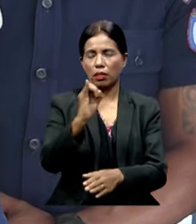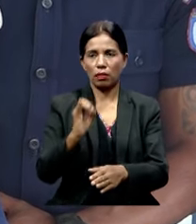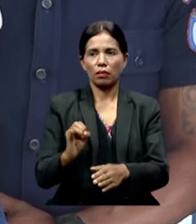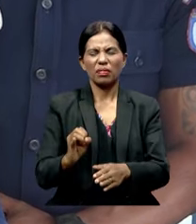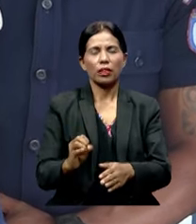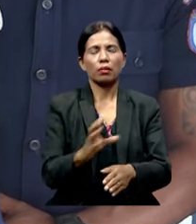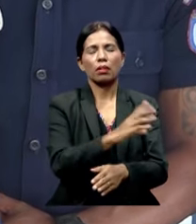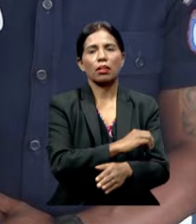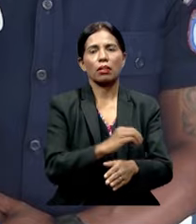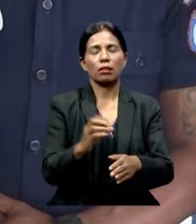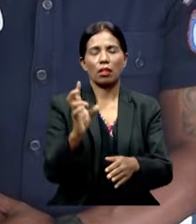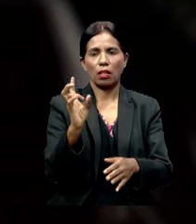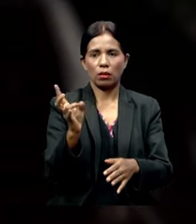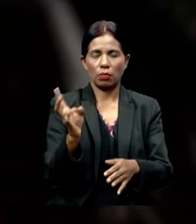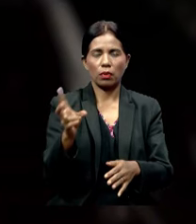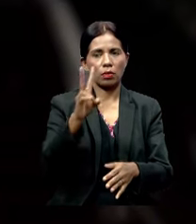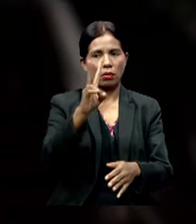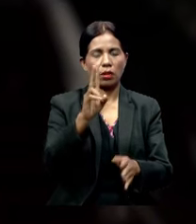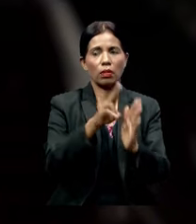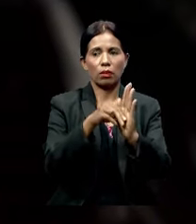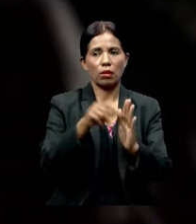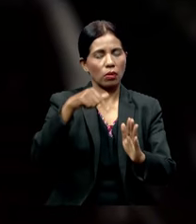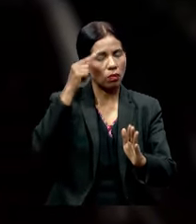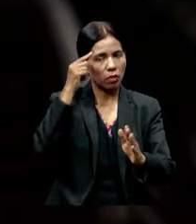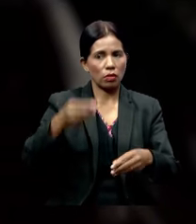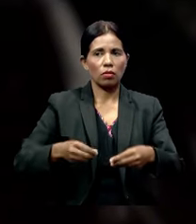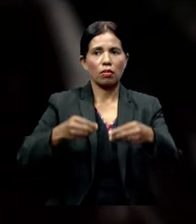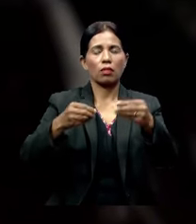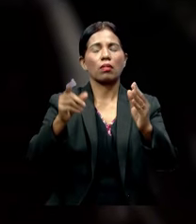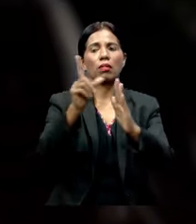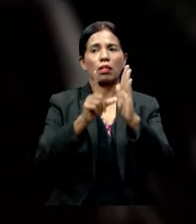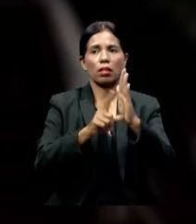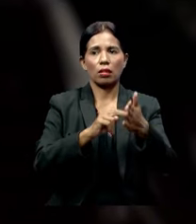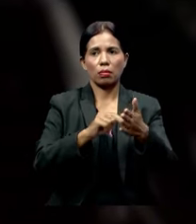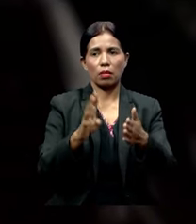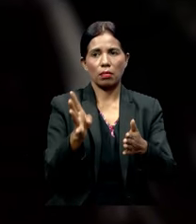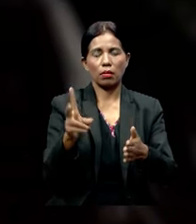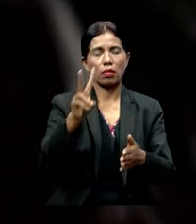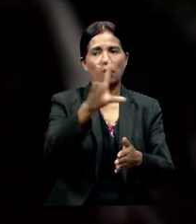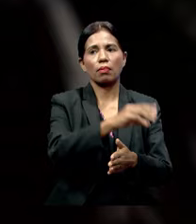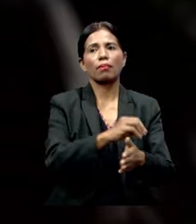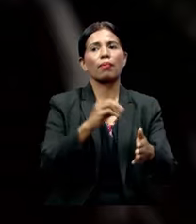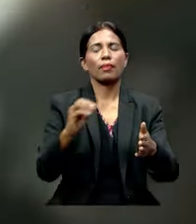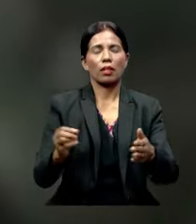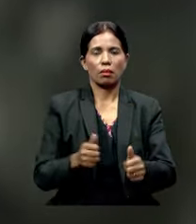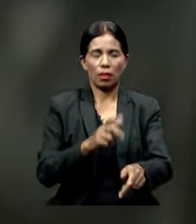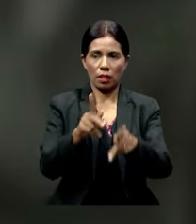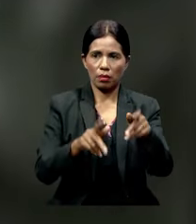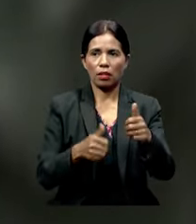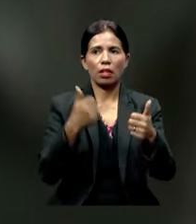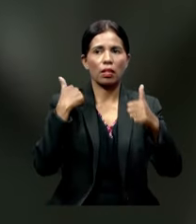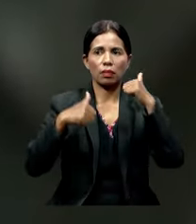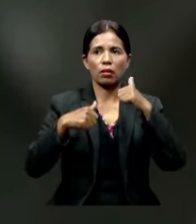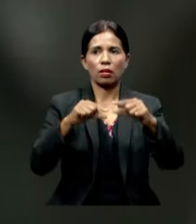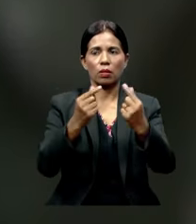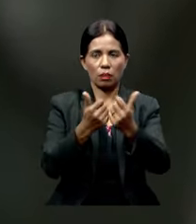102 horas. Antes ne governo a sair resolução número 105 para ringuar no recintolo, ba suspensão atividade grupo